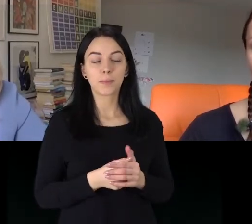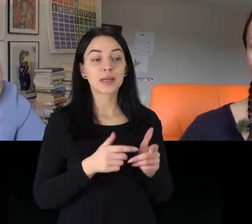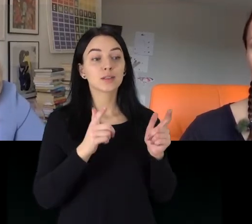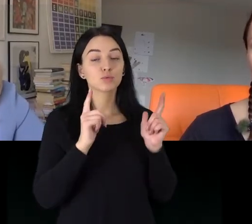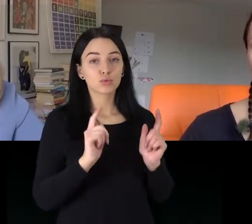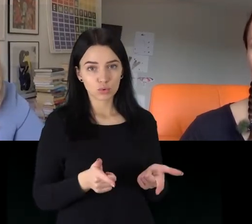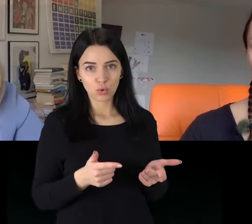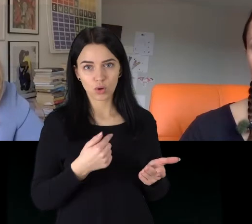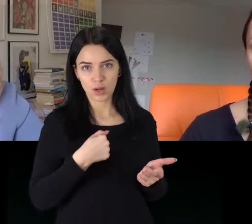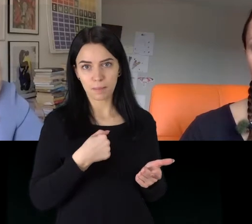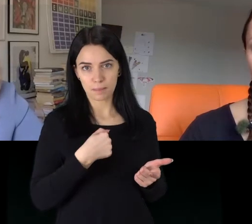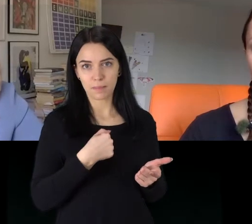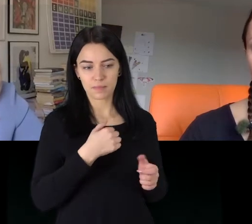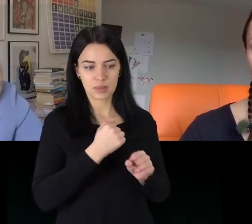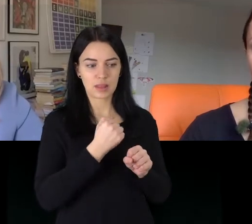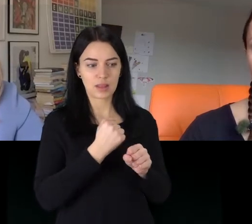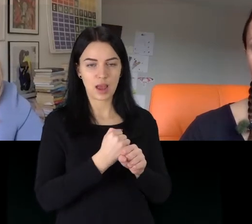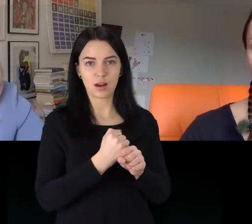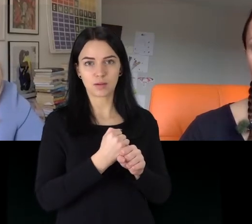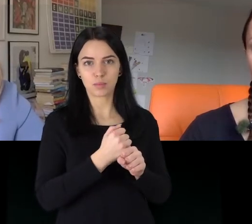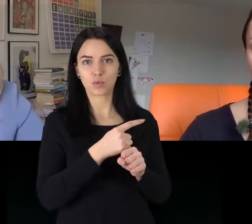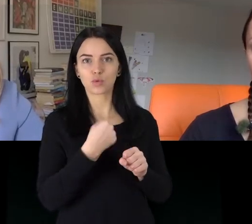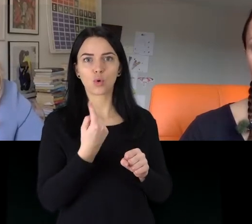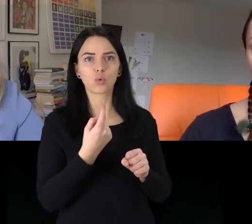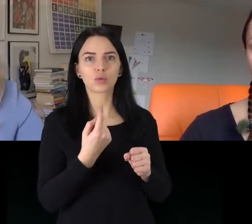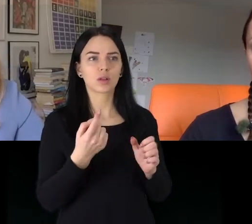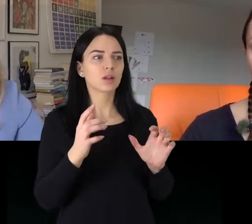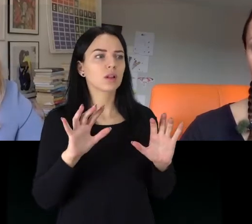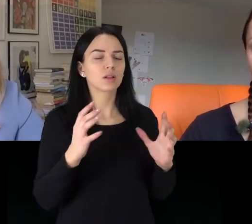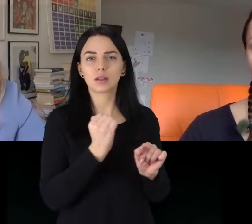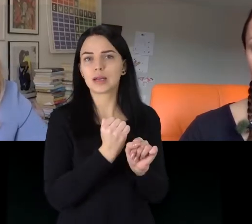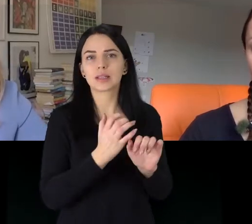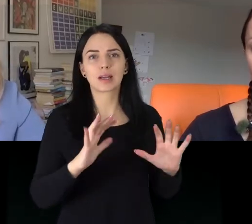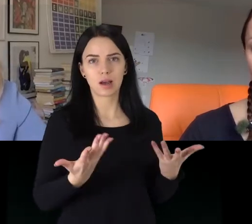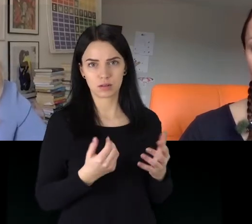štai mano didžioji darbo dalis praeina ne